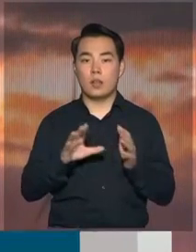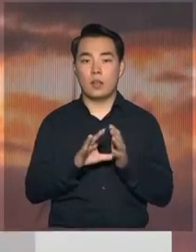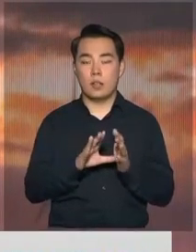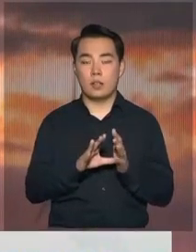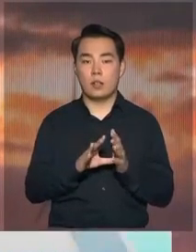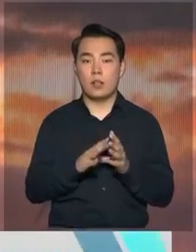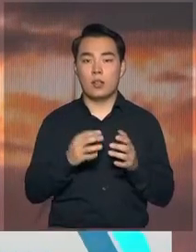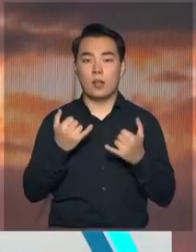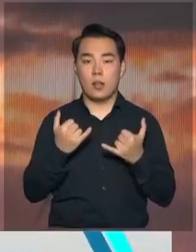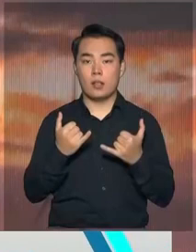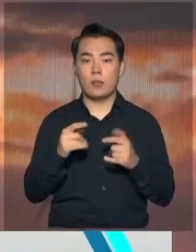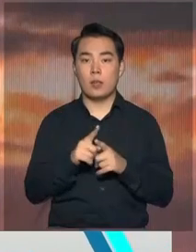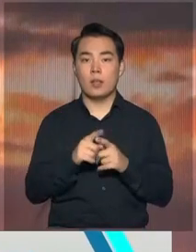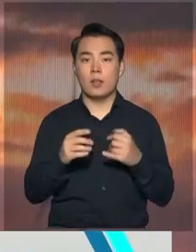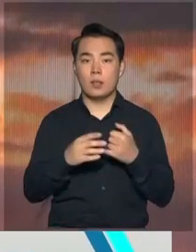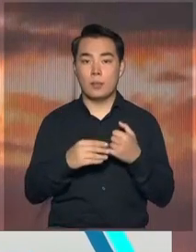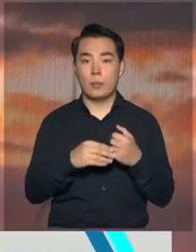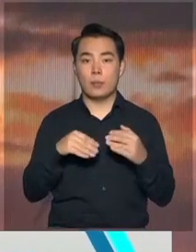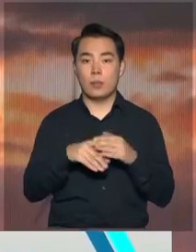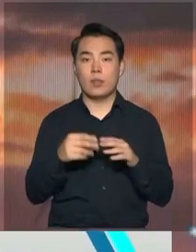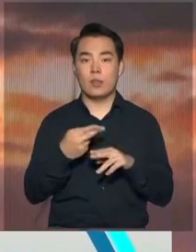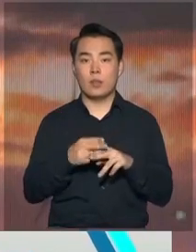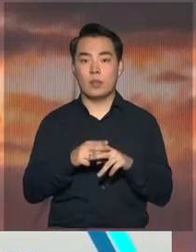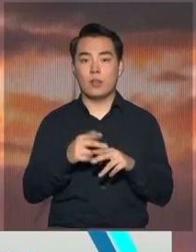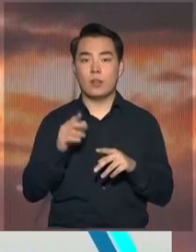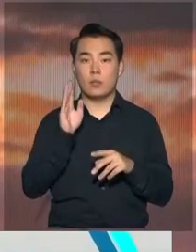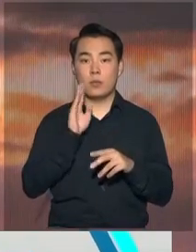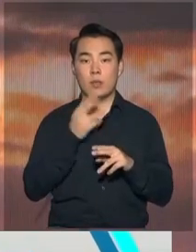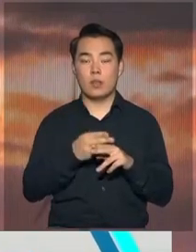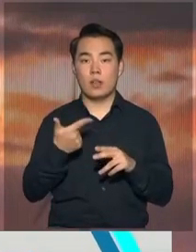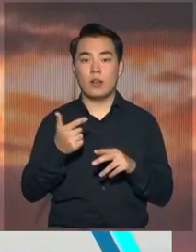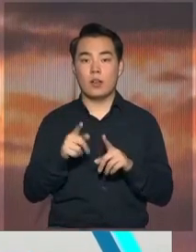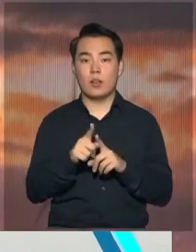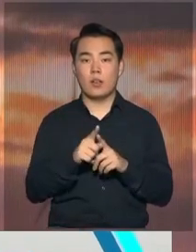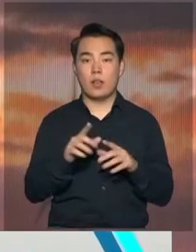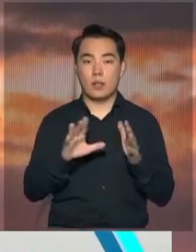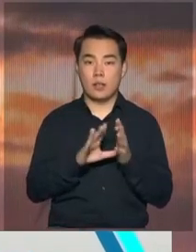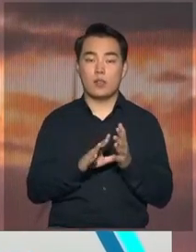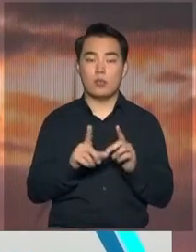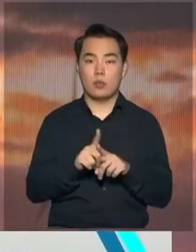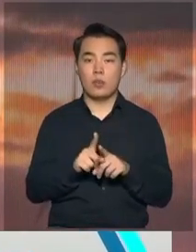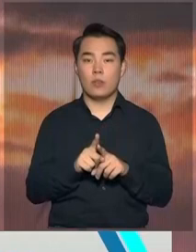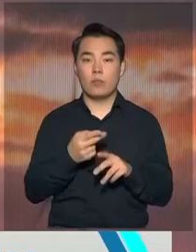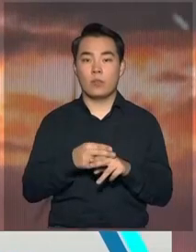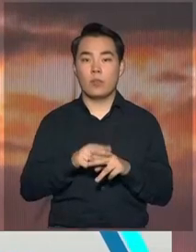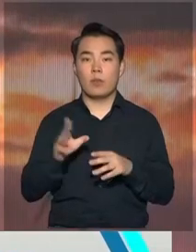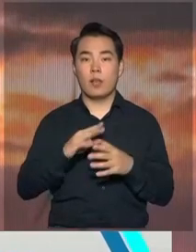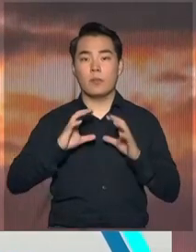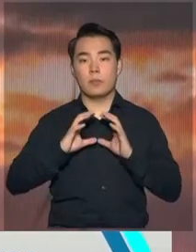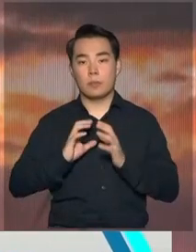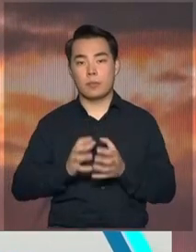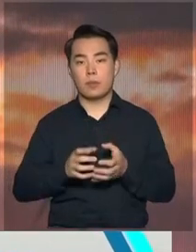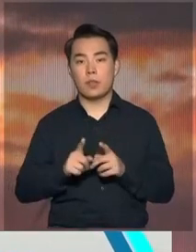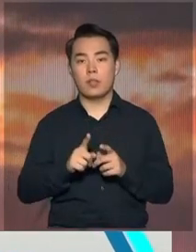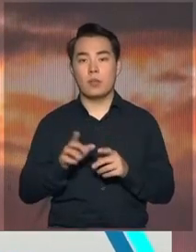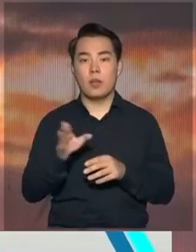қазіргі жер асты ыстық сулары біздің оңтүстік өңірлерде дамыған. Бұдан басқа қазіргі бүкіл дүниежүзі, сонымен қатар бізде